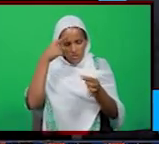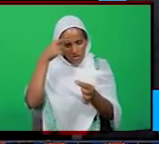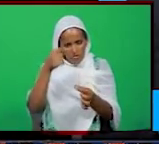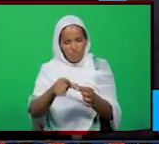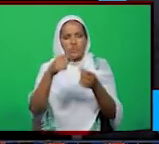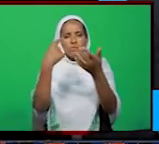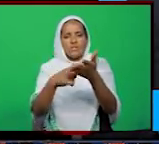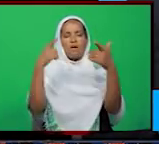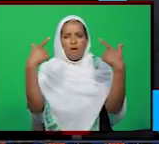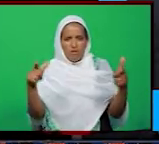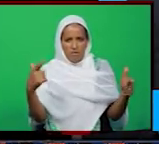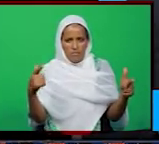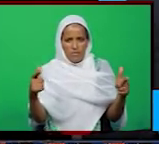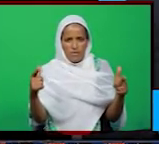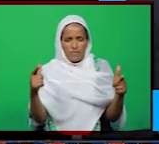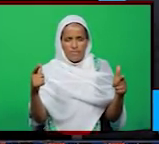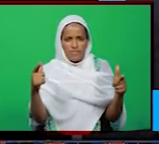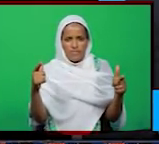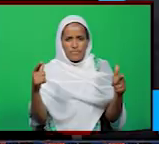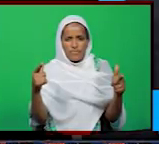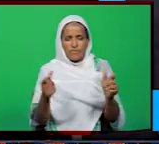ላስታውስ በዚህ አጋጣሚ